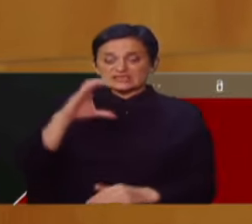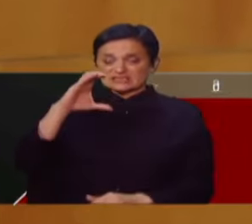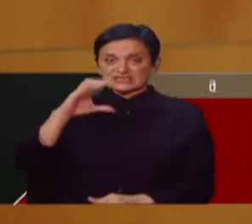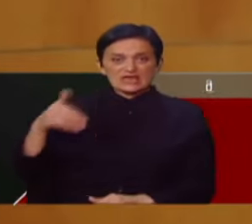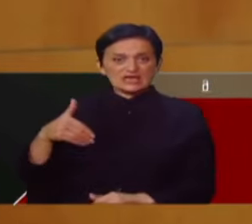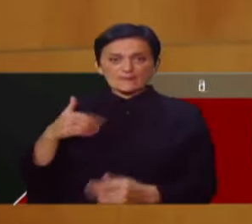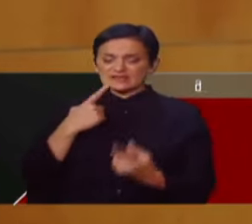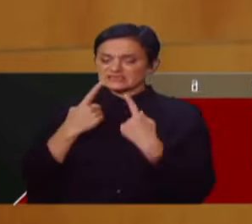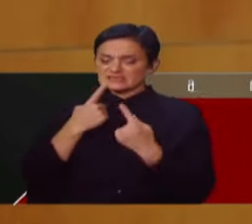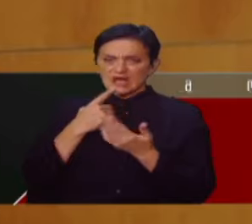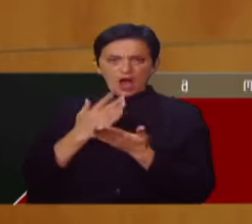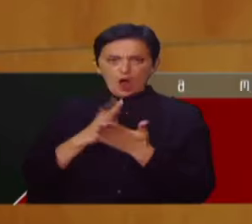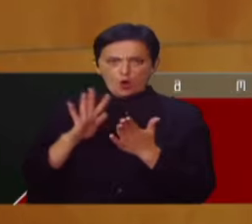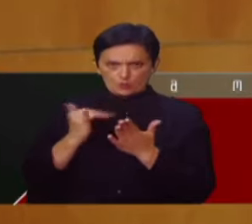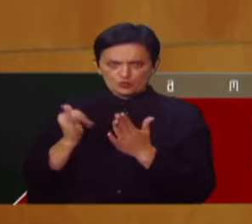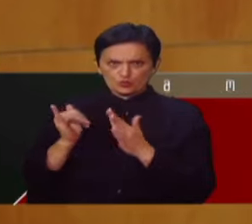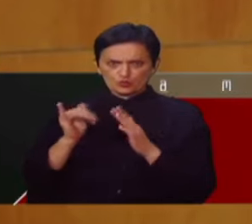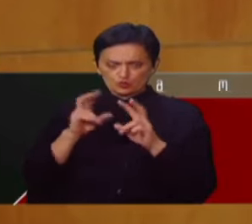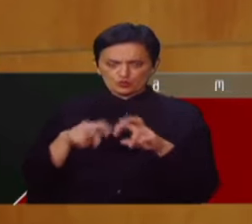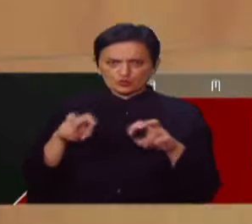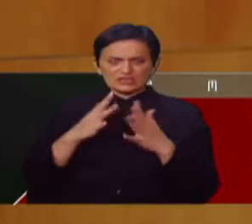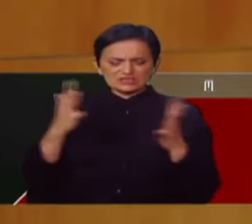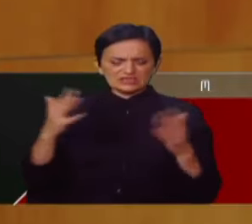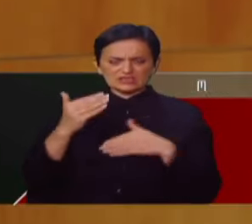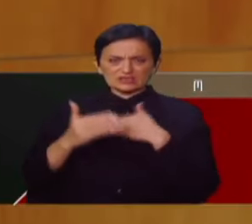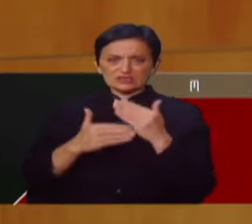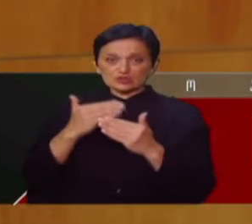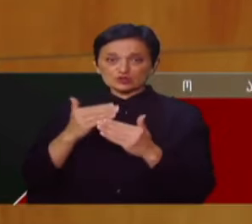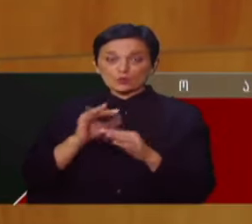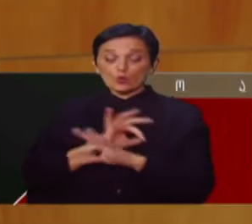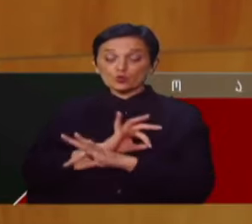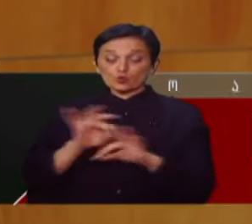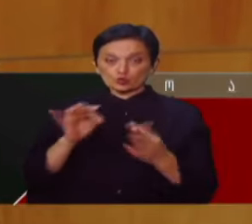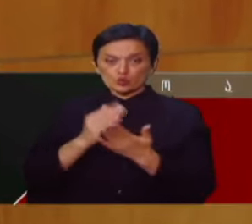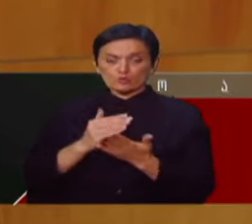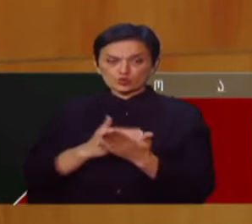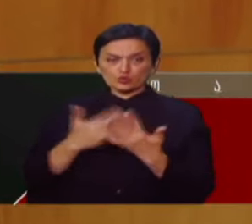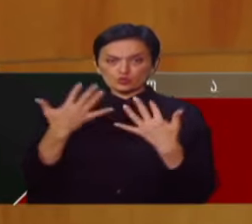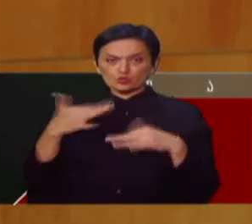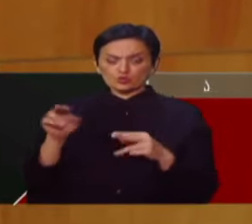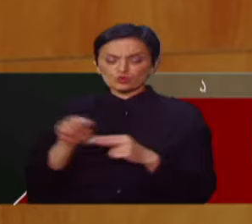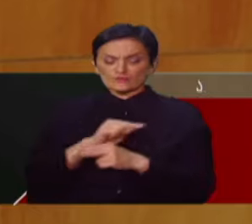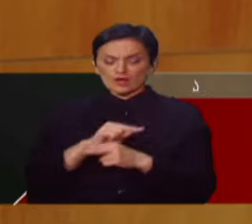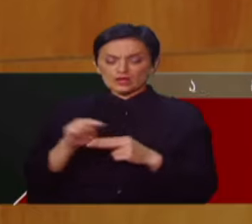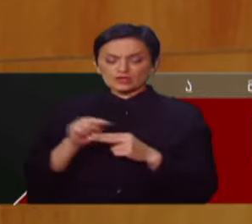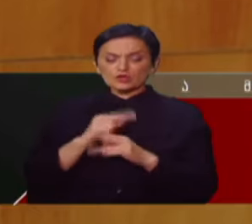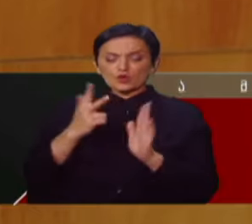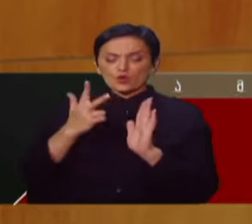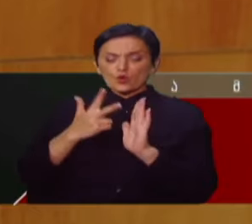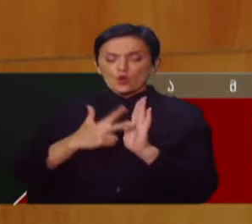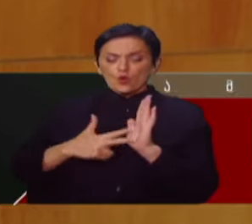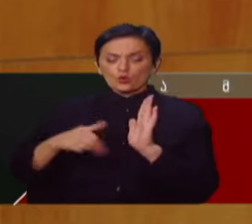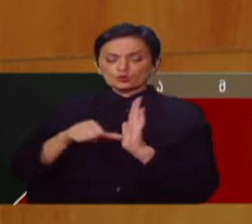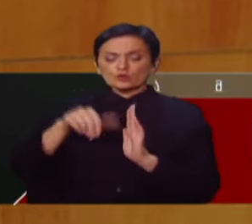საერთოდ ლაპარაკი არ არის, ელიმინაცია მიმდინარეობს დიდი წარმატებით. ამ უნიკალური პროგრამით უკვე განიკურნა